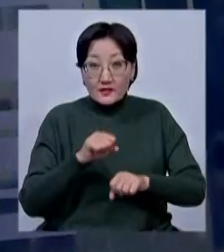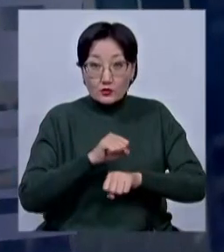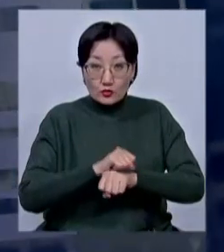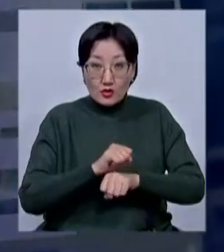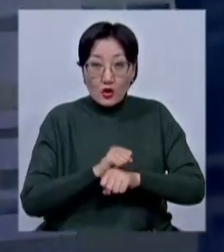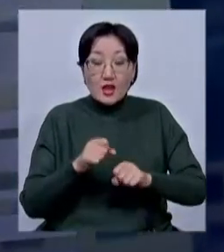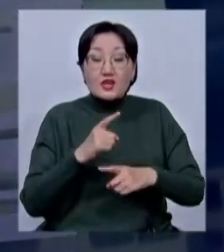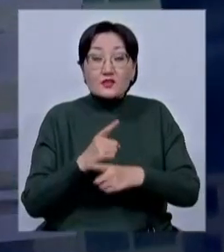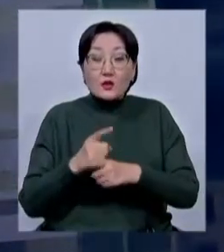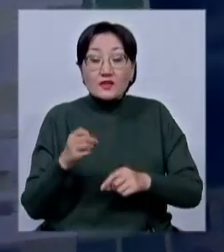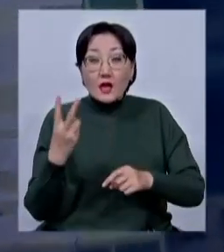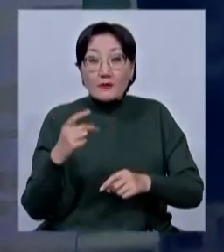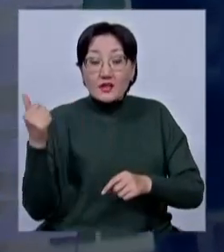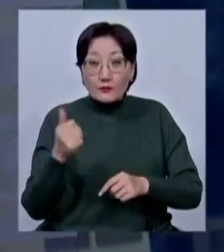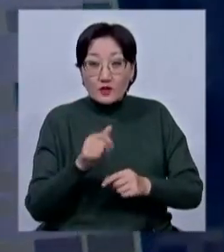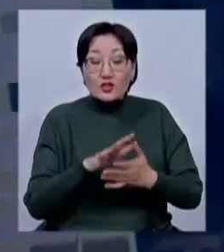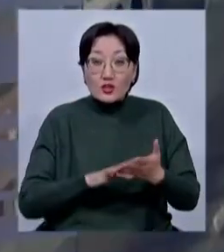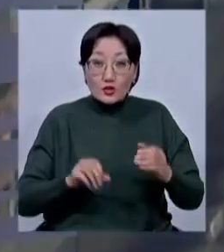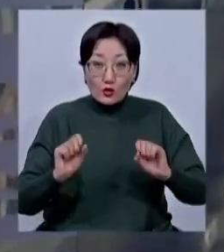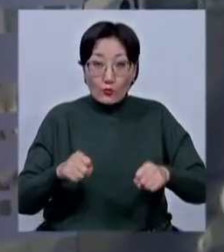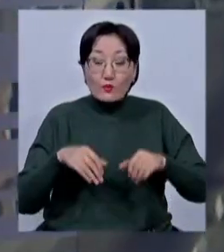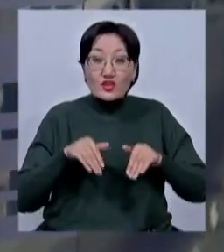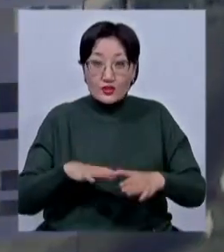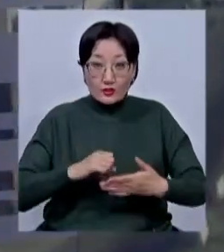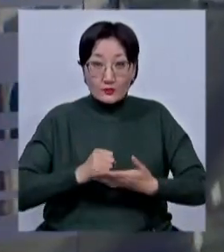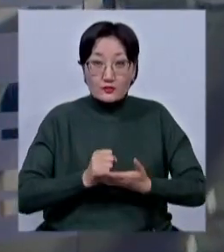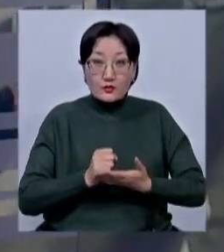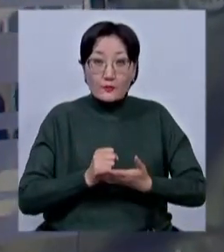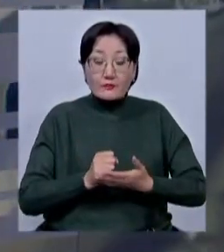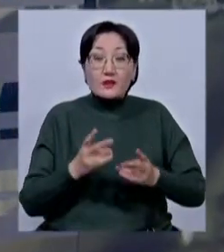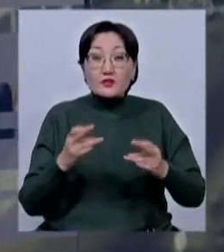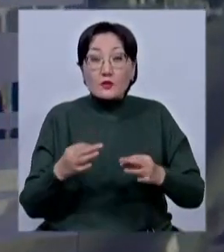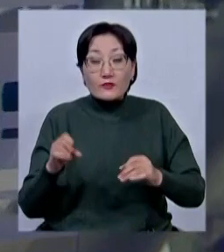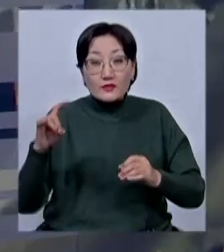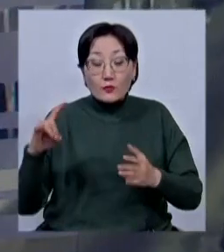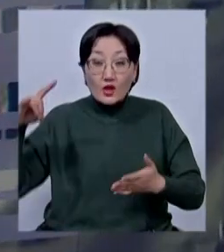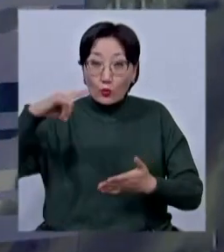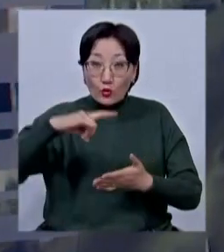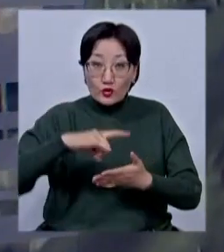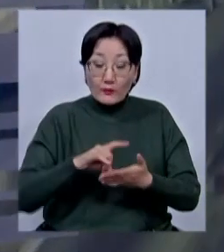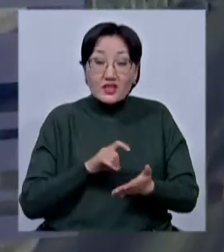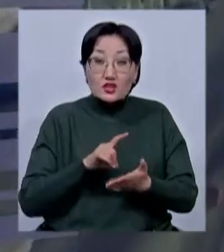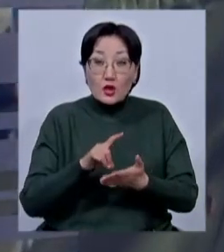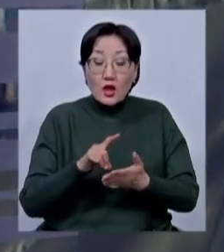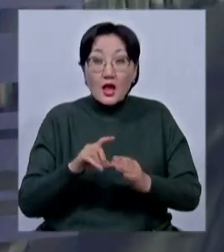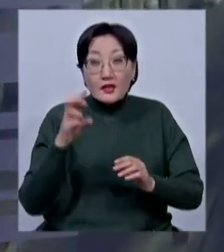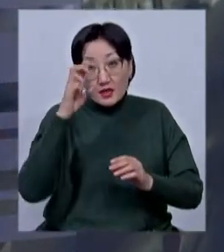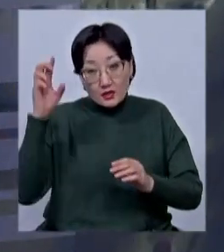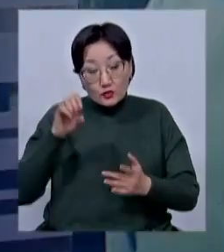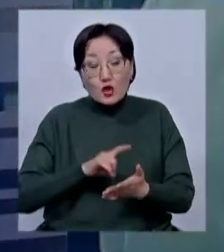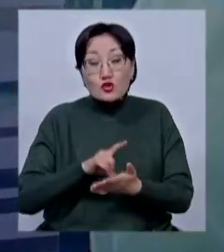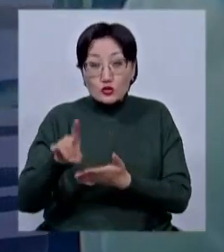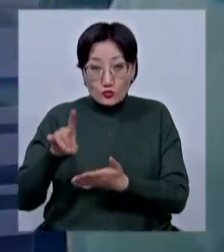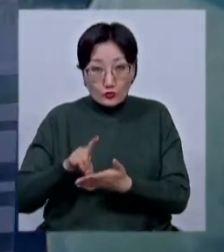тоқтатты. Шектеуді тағы бір аптаға ұзарту мүмкін деген шешім шығарды. Дегенмен елге қонып қойған ұшақтар корольдіктен ұшып